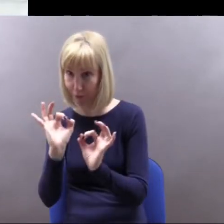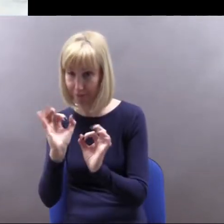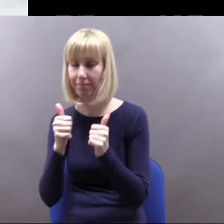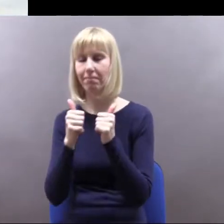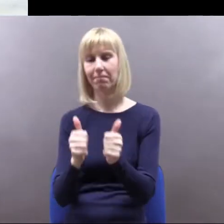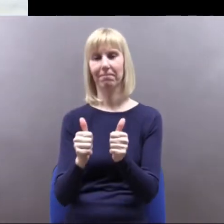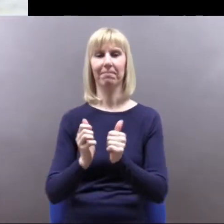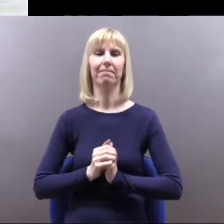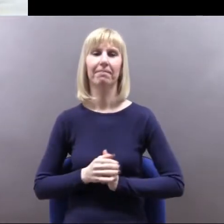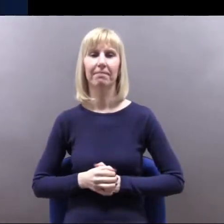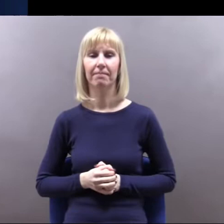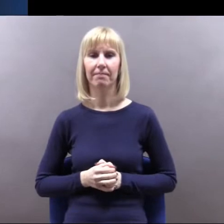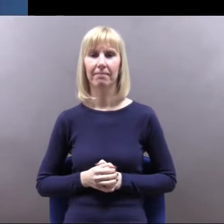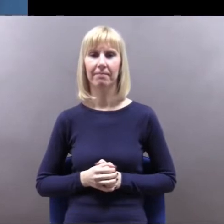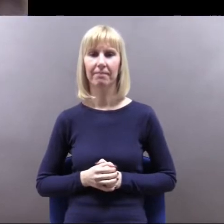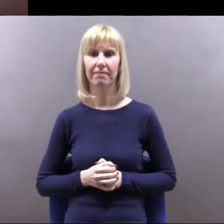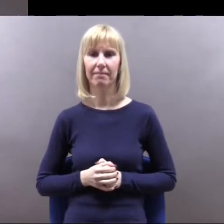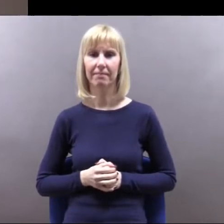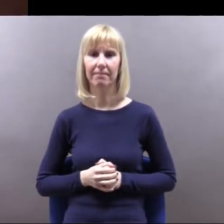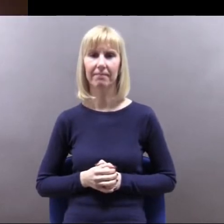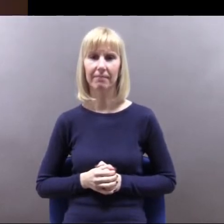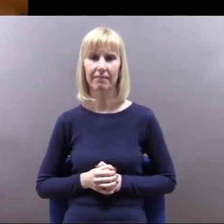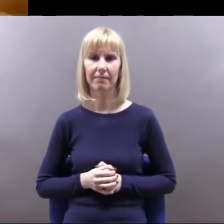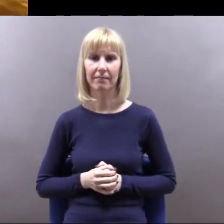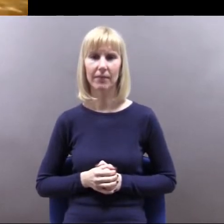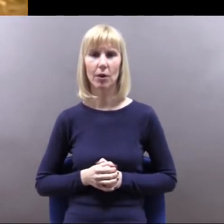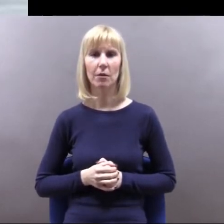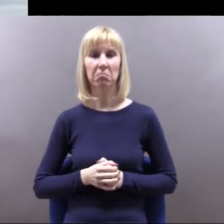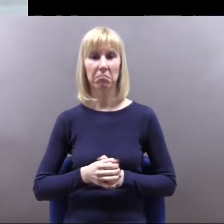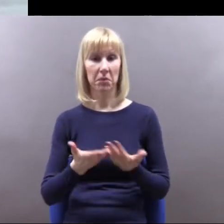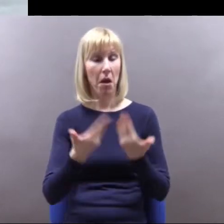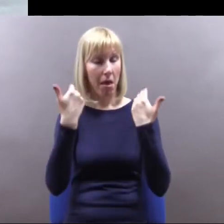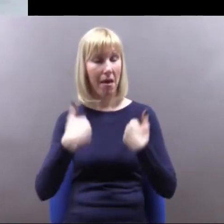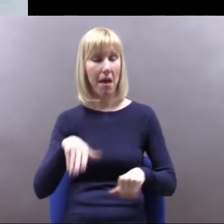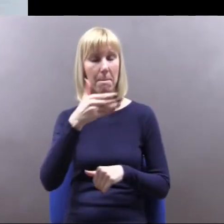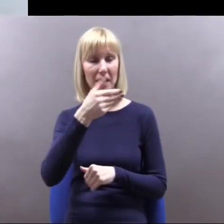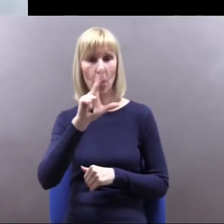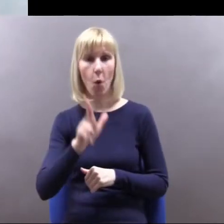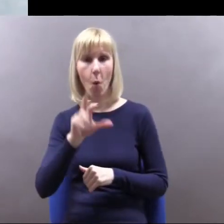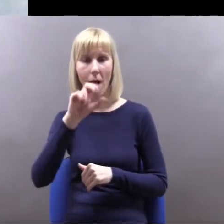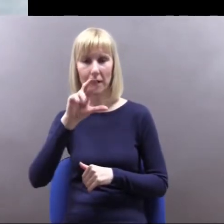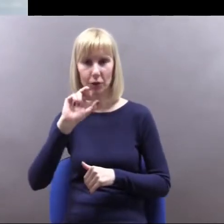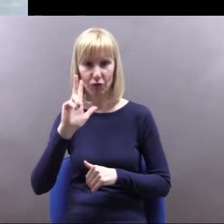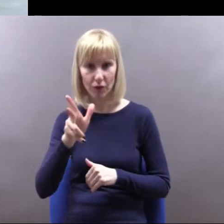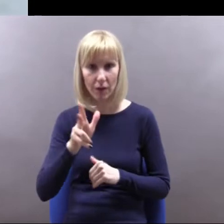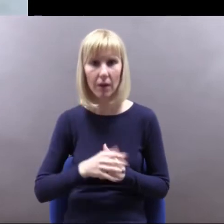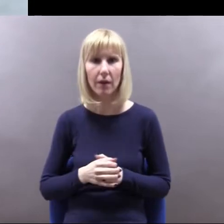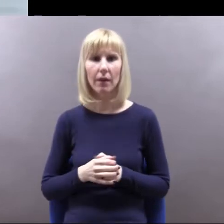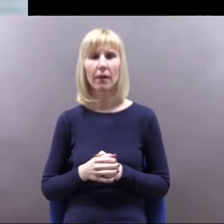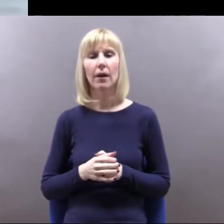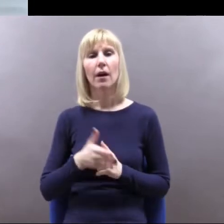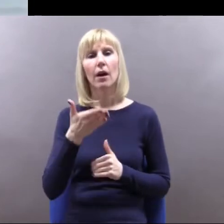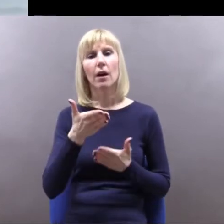słychać? Bardzo dobrze. Dobrze mnie słychać, tak? Dobrze, dziękuję, Konrad. Adam Mikołajczyk, tak jak Konrad mi przedstawił,